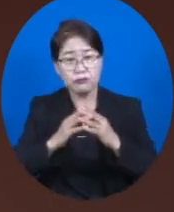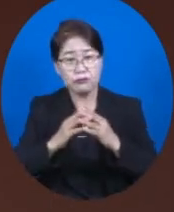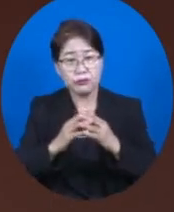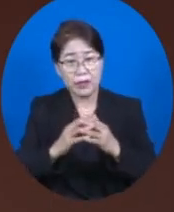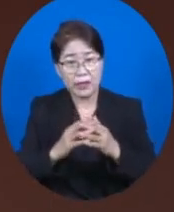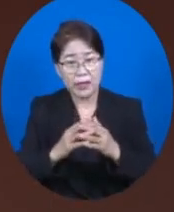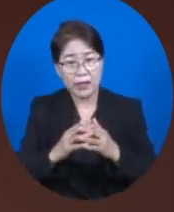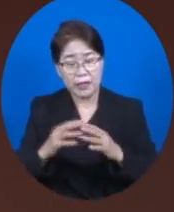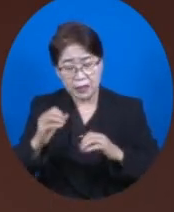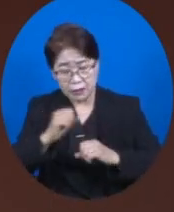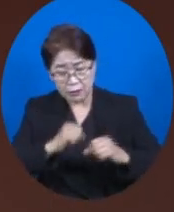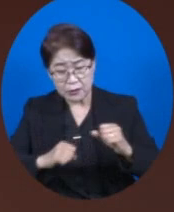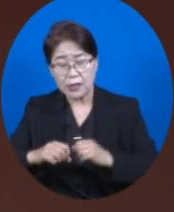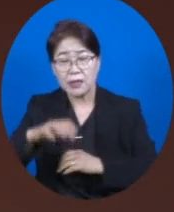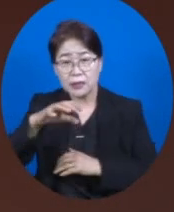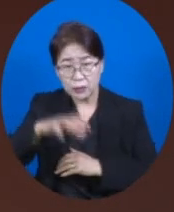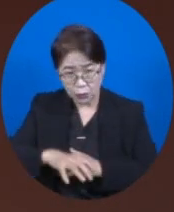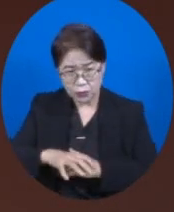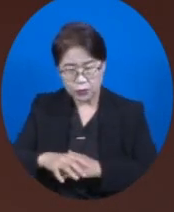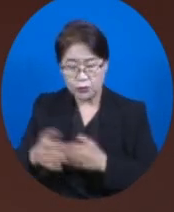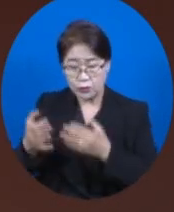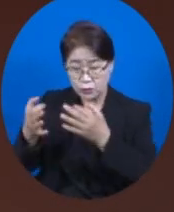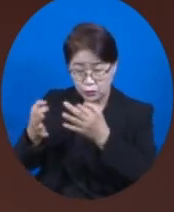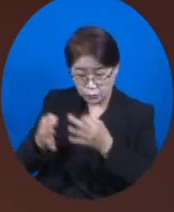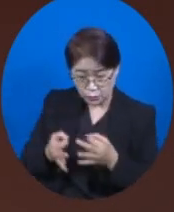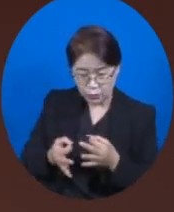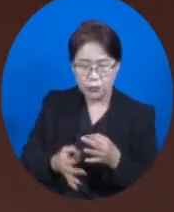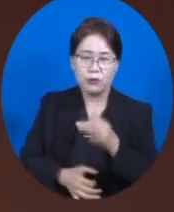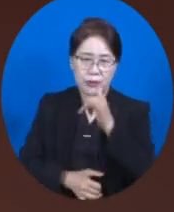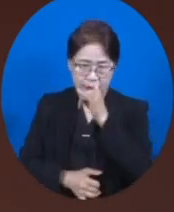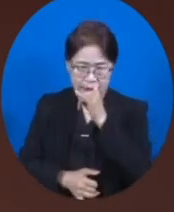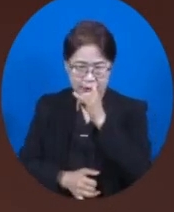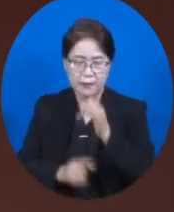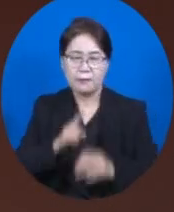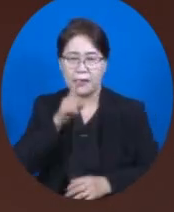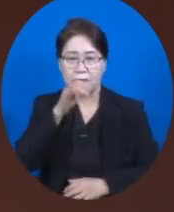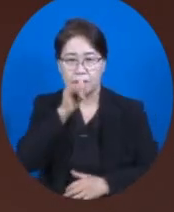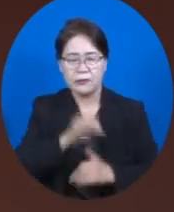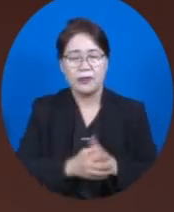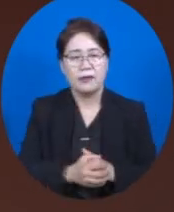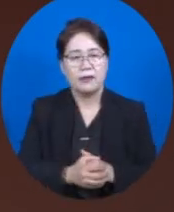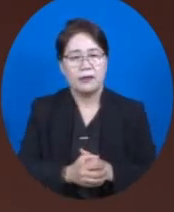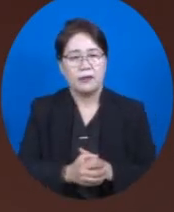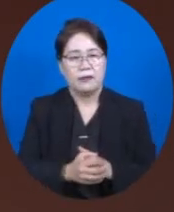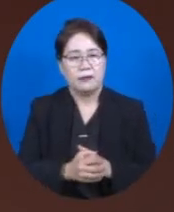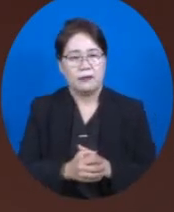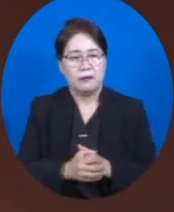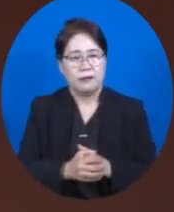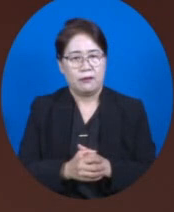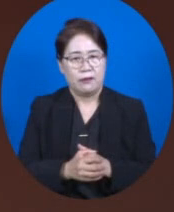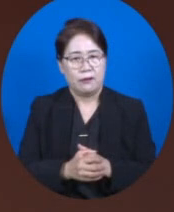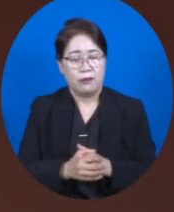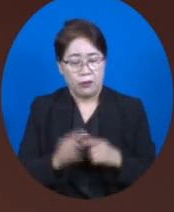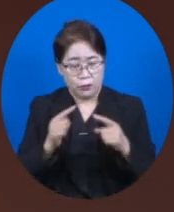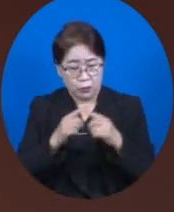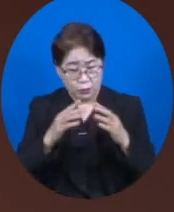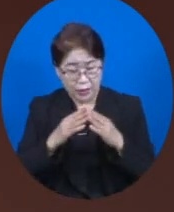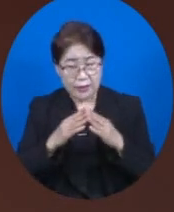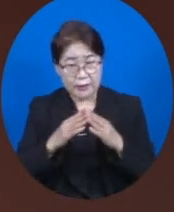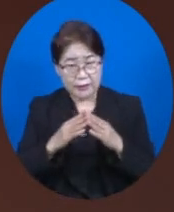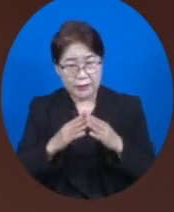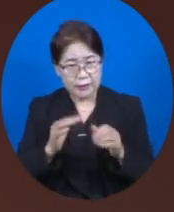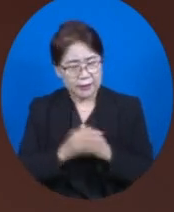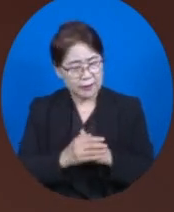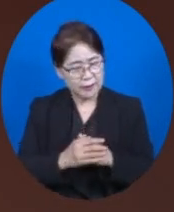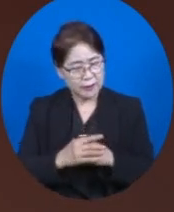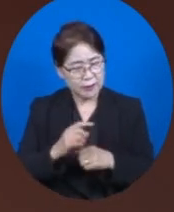있는 그 역사의 현장을 보고 계신다라고 말하죠 성전의 기초를 놓을 때 그러니까 지금부터 16년